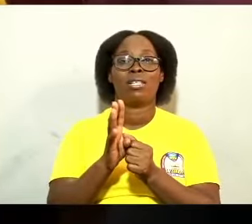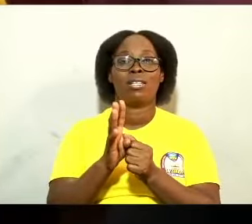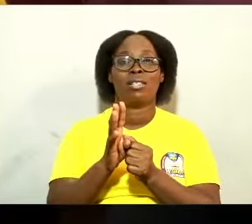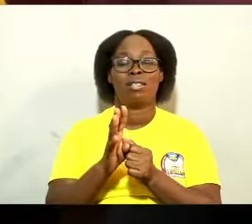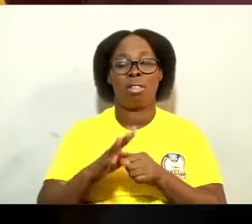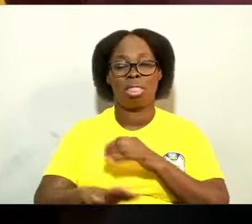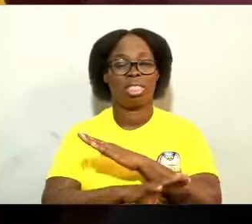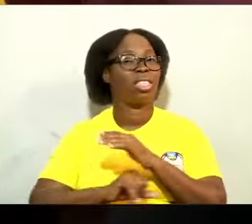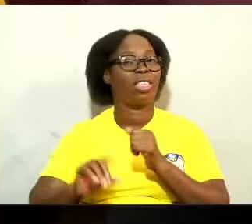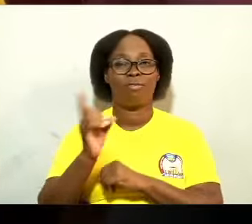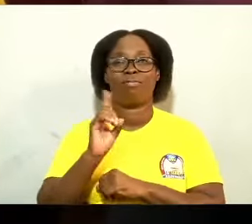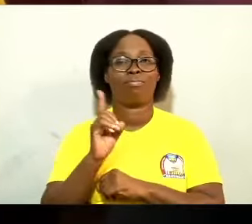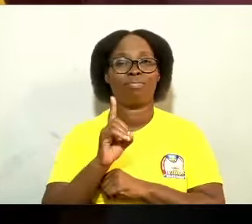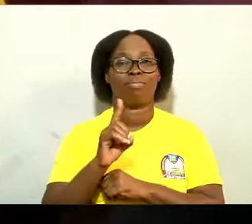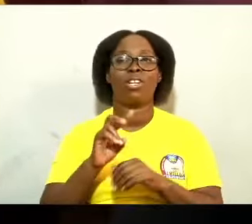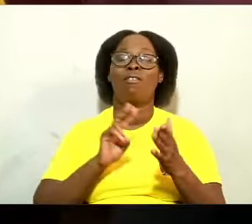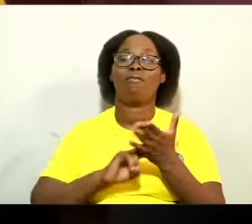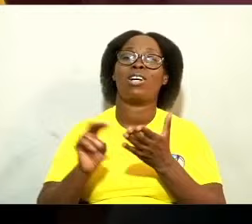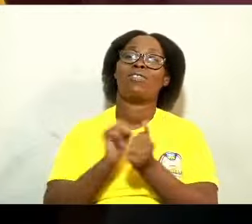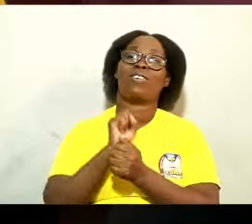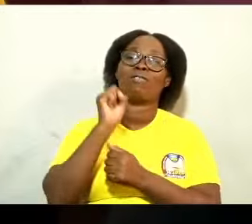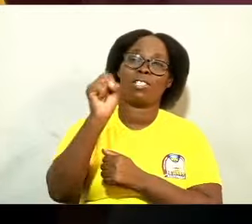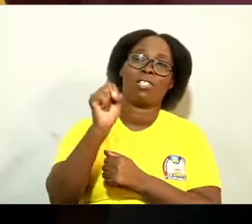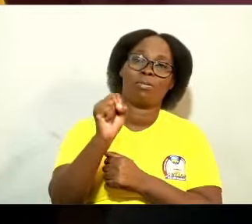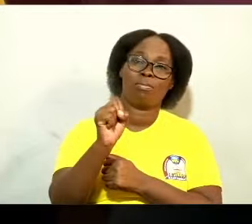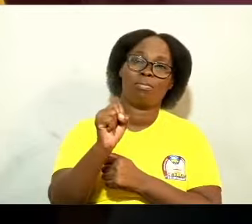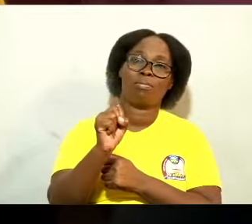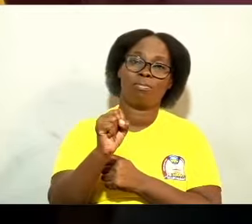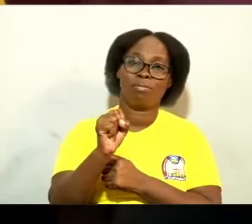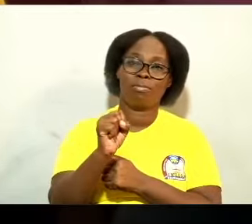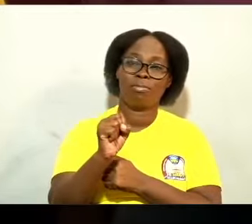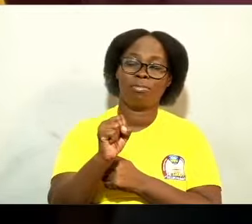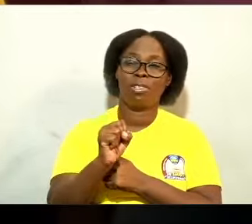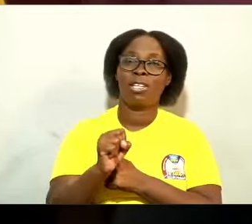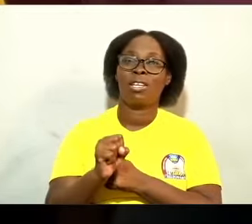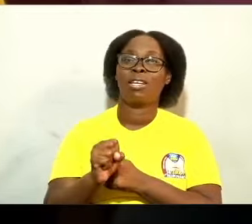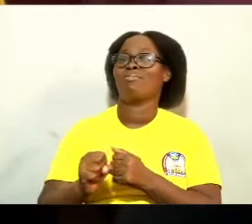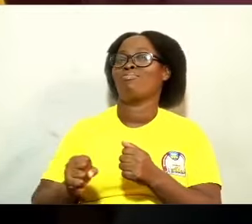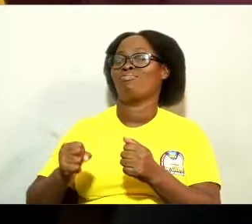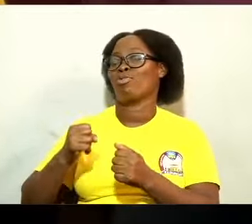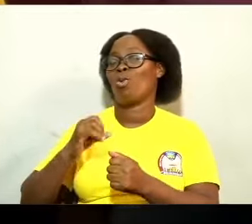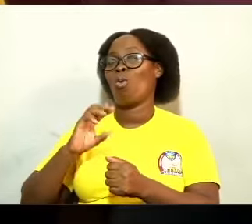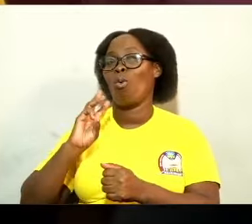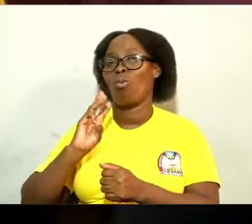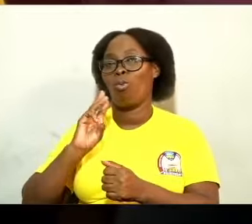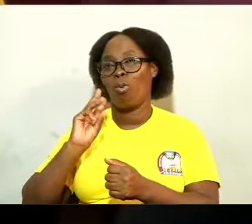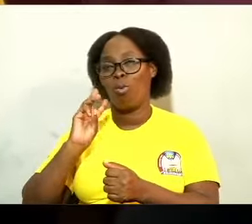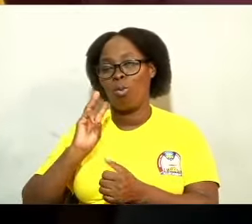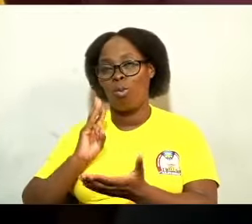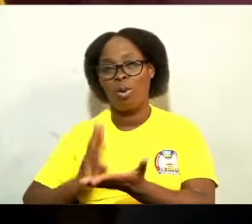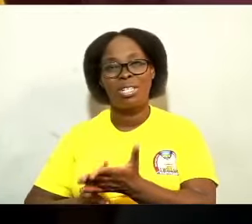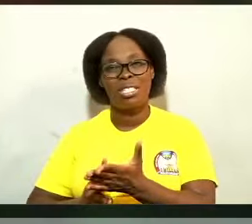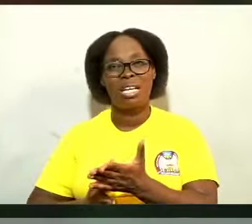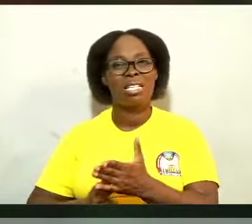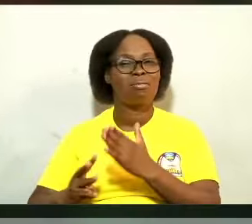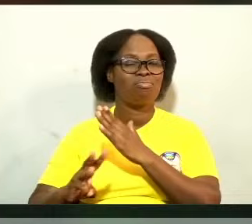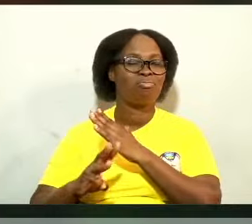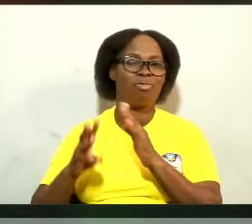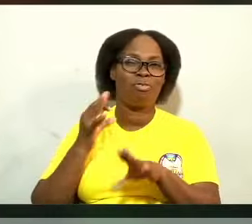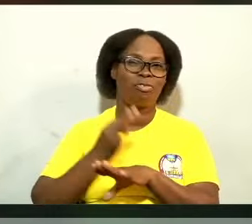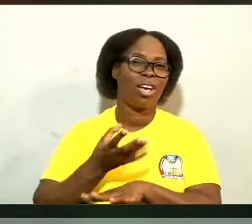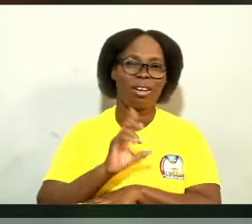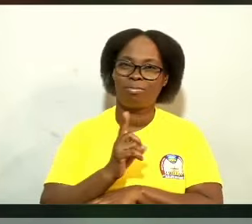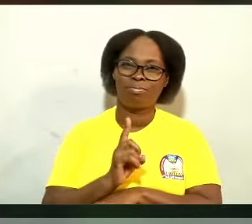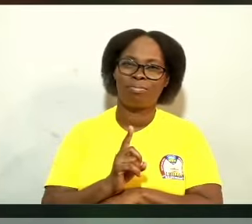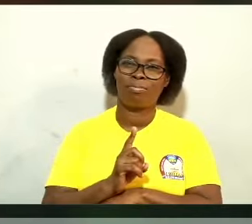Usiibe. Fungu la 15. Usimshuhudie jirani yako uongo. Fungu la 16.